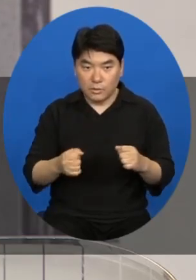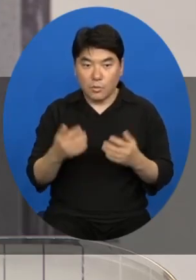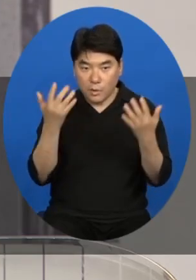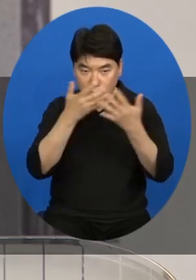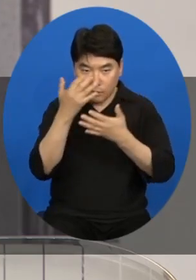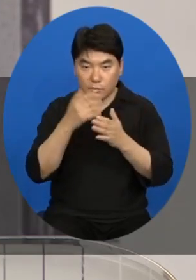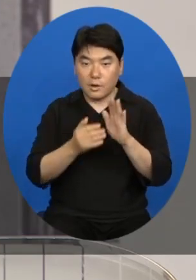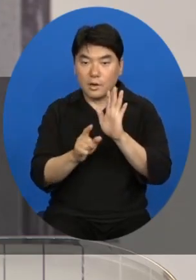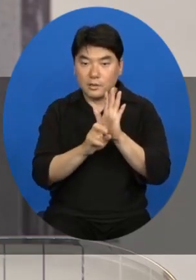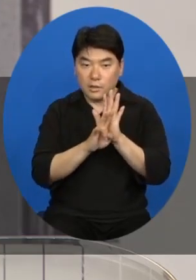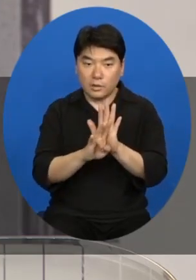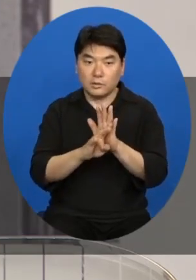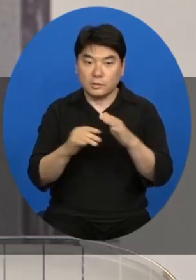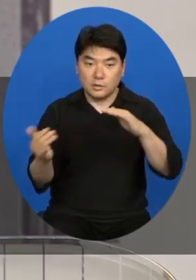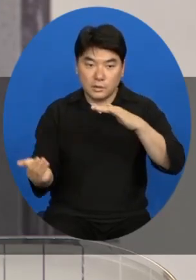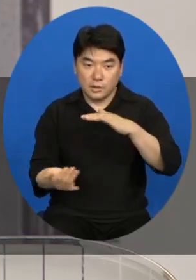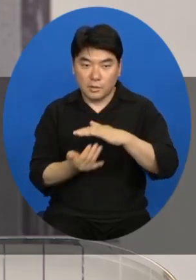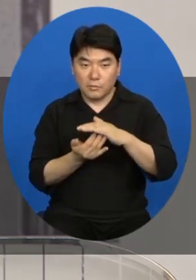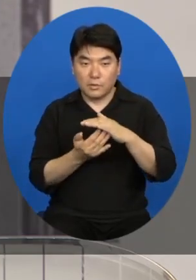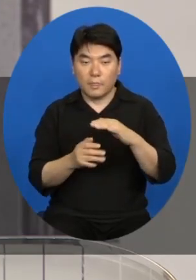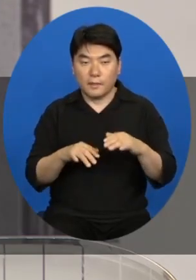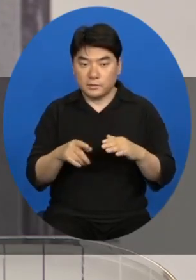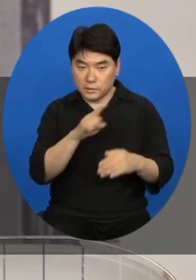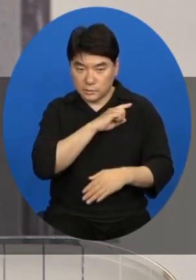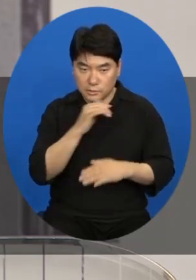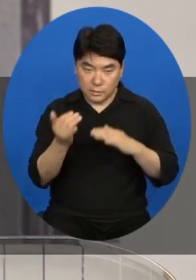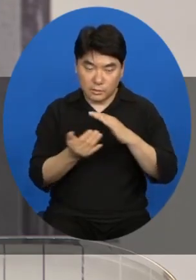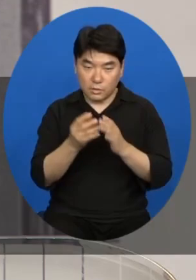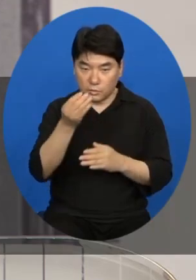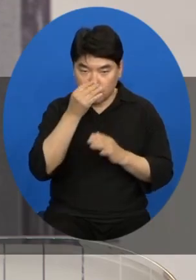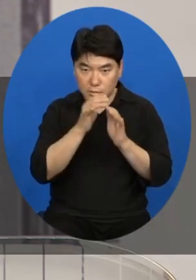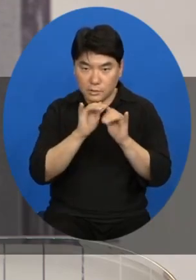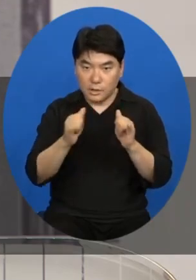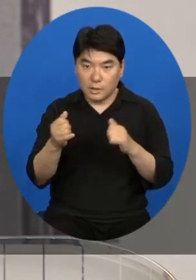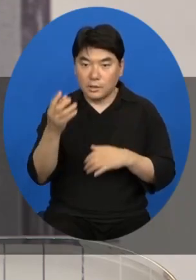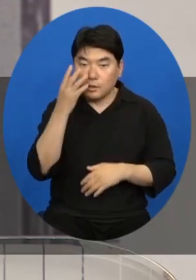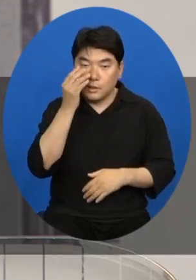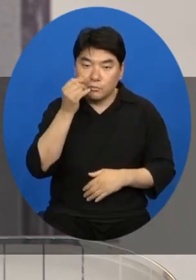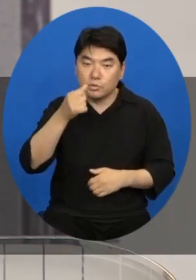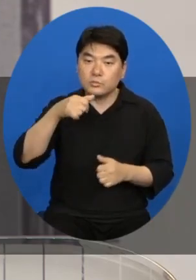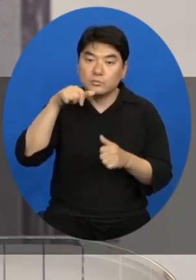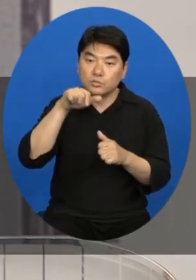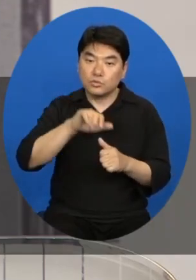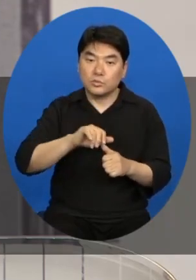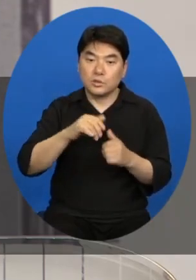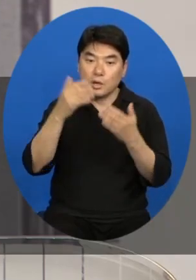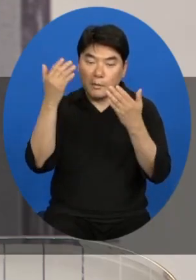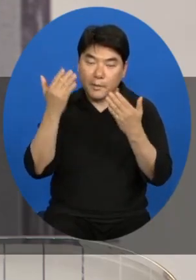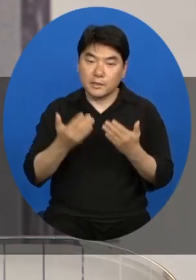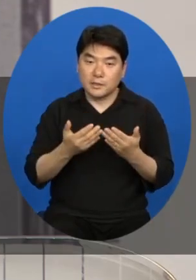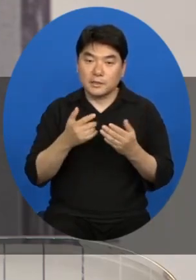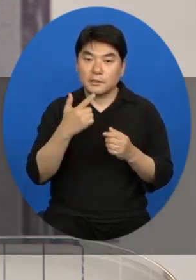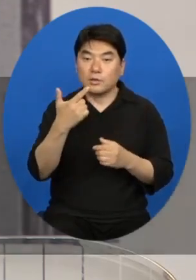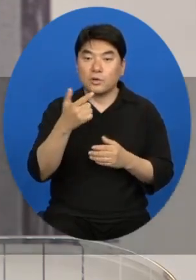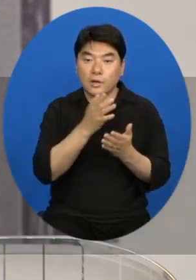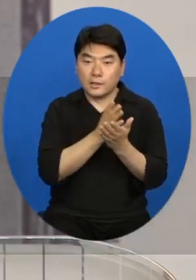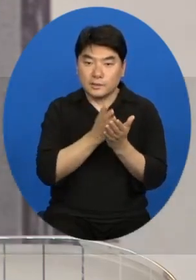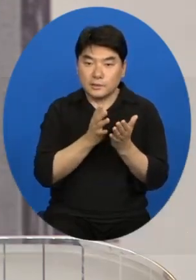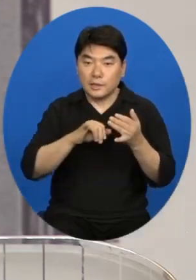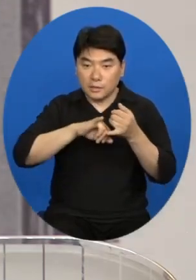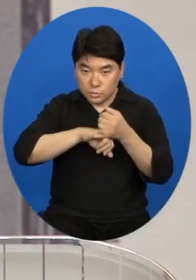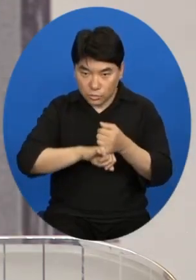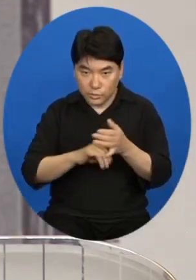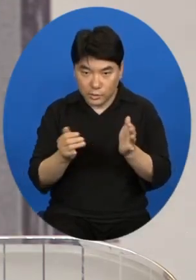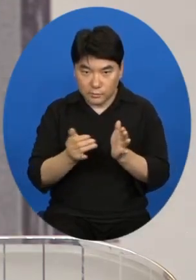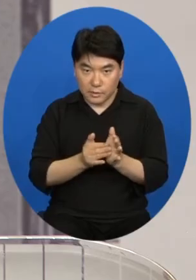예언이 성취가 되고 또 지극히 거룩한 이가 기름 부음을 받으리라. 이 여섯 가지를 주님이 약속하시는